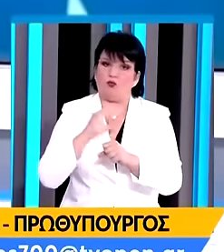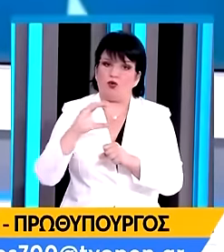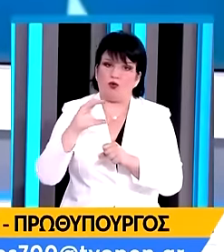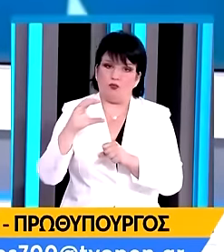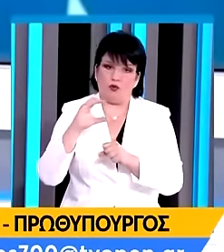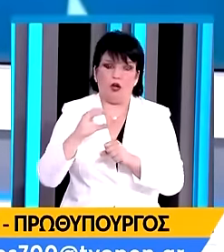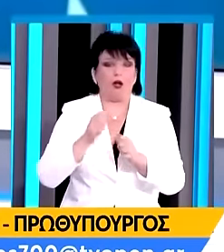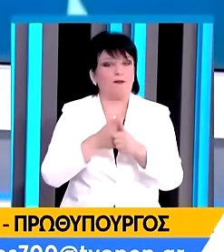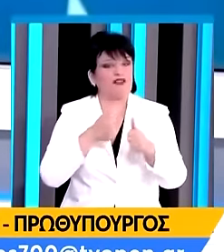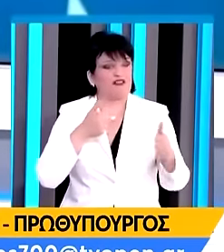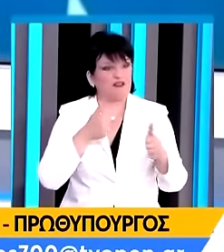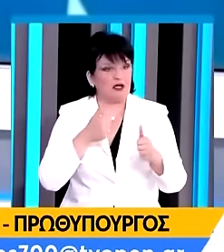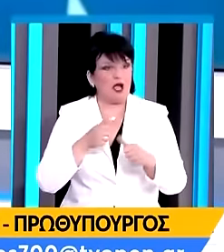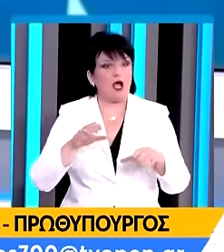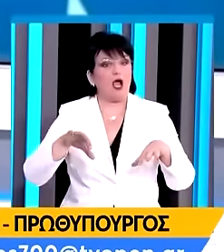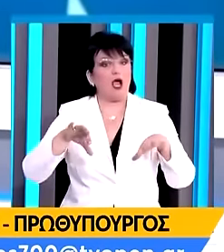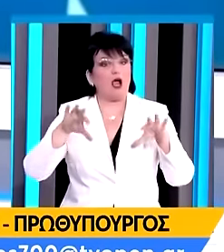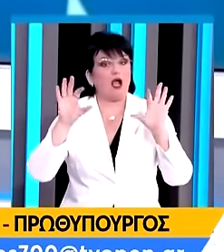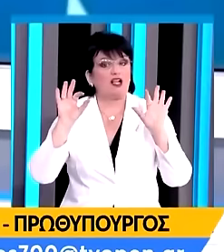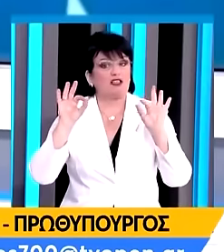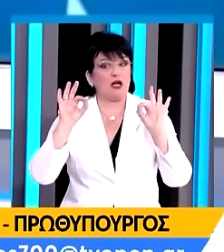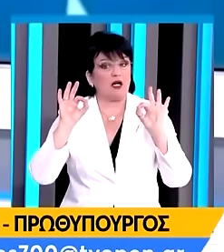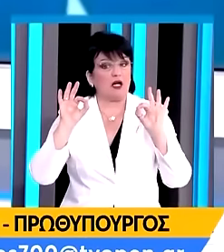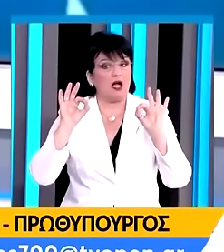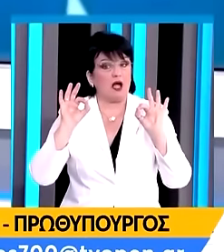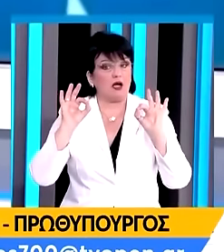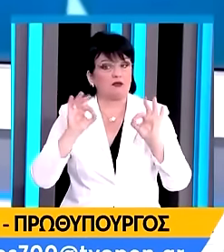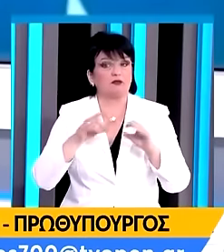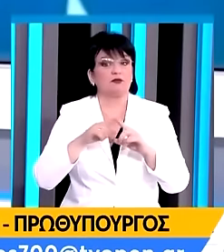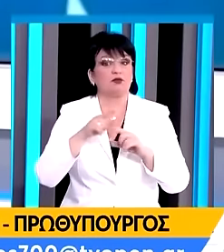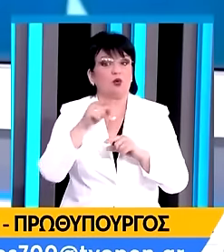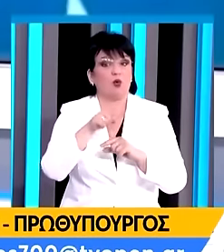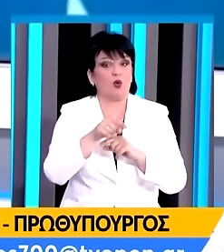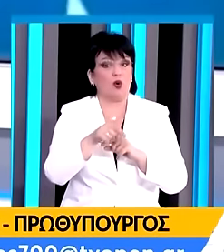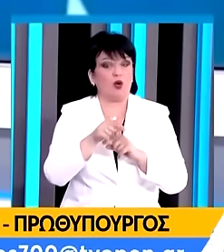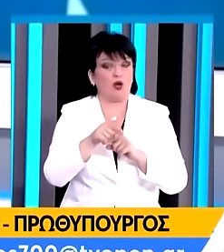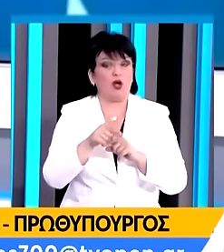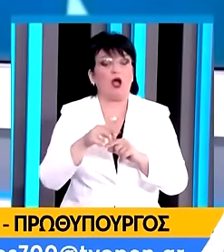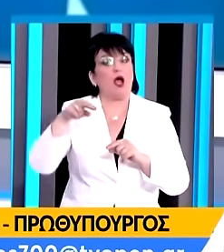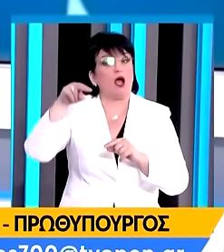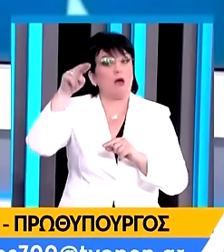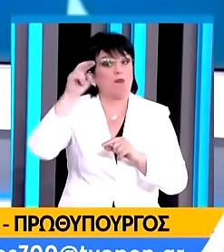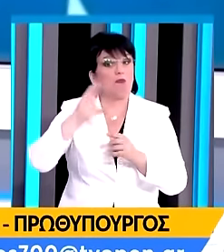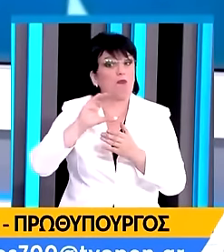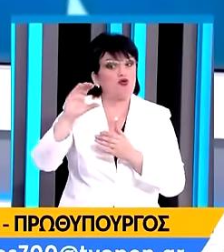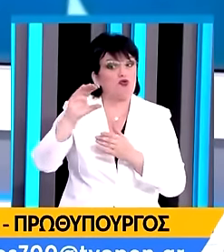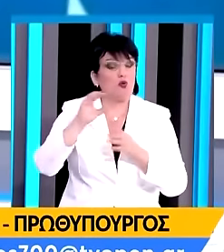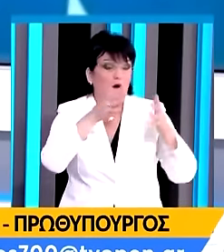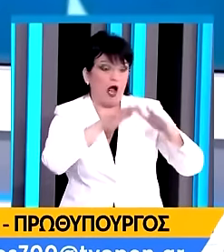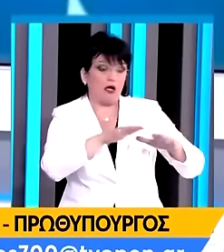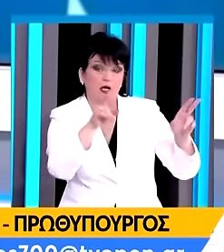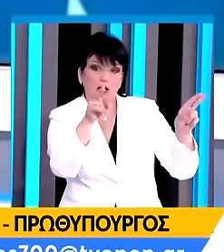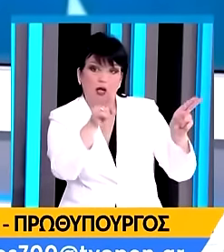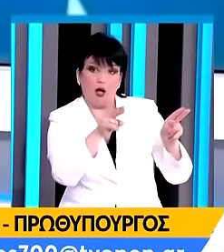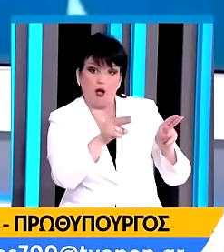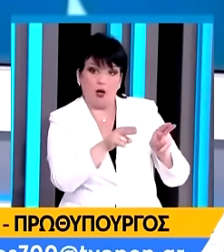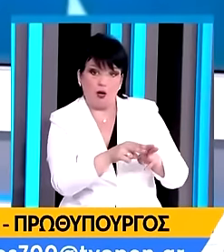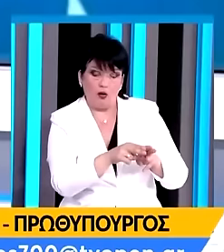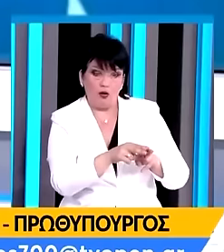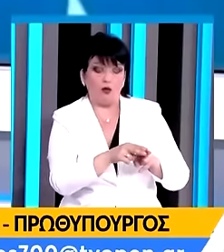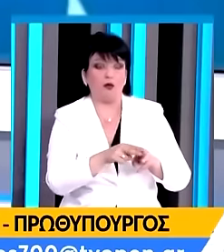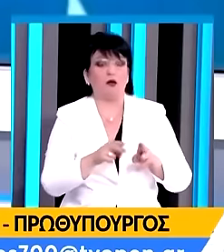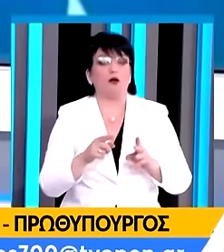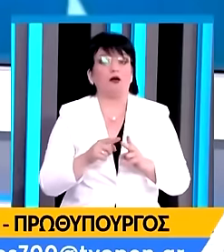με τη σειρά. Καταρχάς, κανείς δεν αμφισβητεί ότι οι μισθοί στην πατρίδα μας έχουν αυξηθεί και η ενεργία έχει μειωθεί. Διότι μιλάμε πολλές φορές για τους